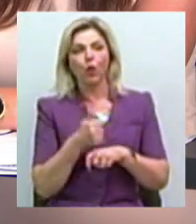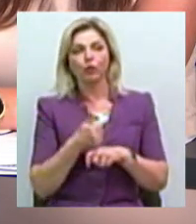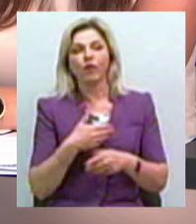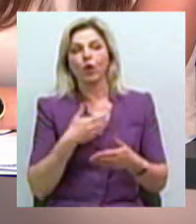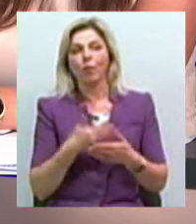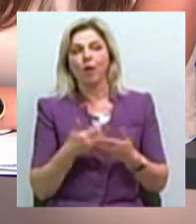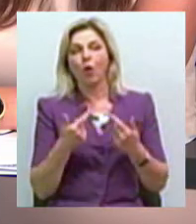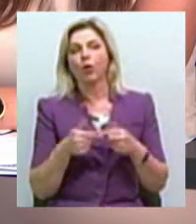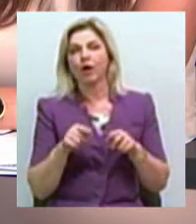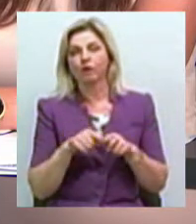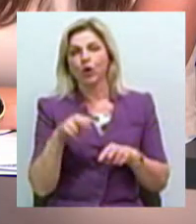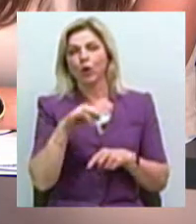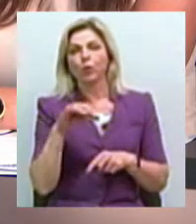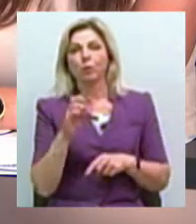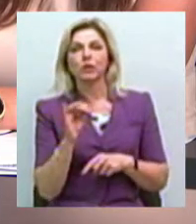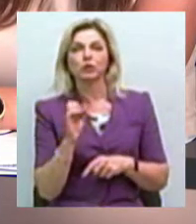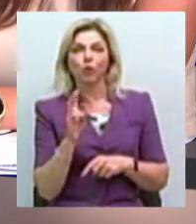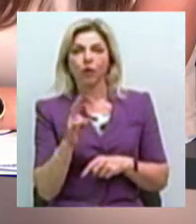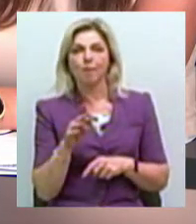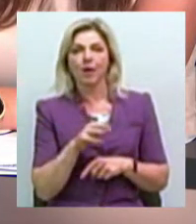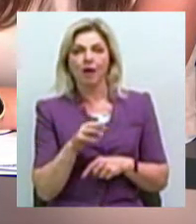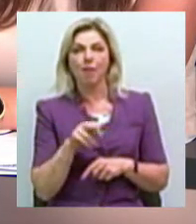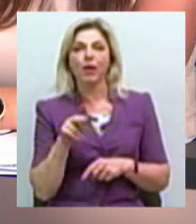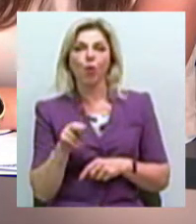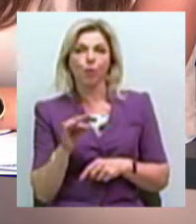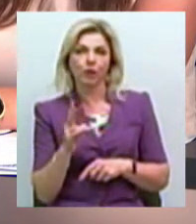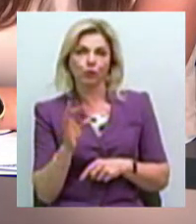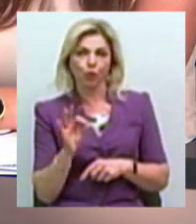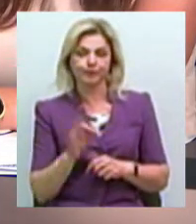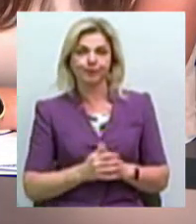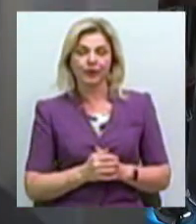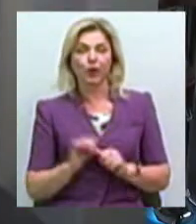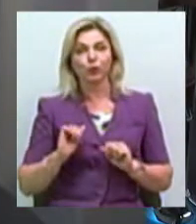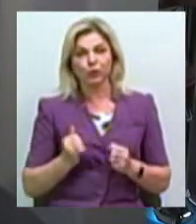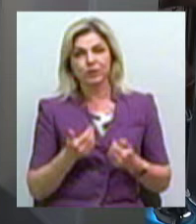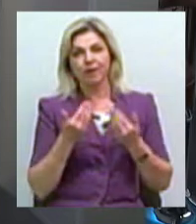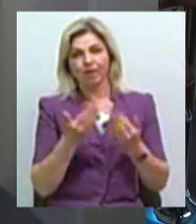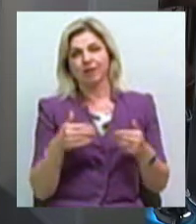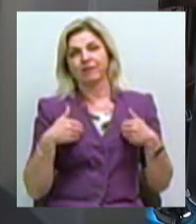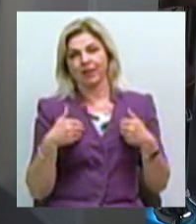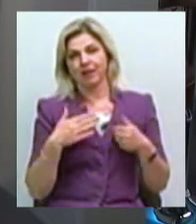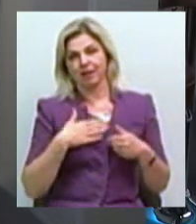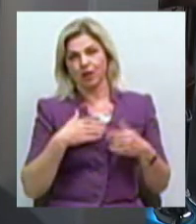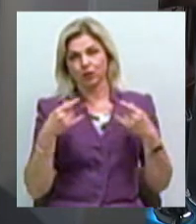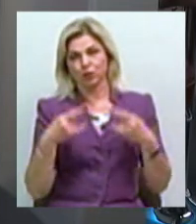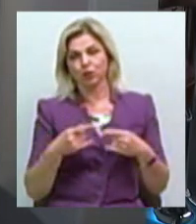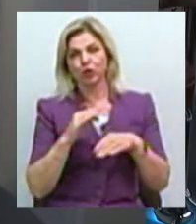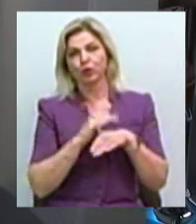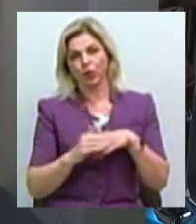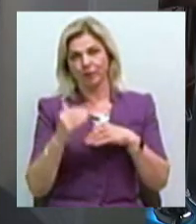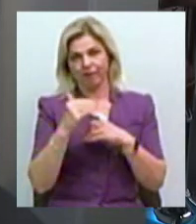громадської організації «Любисток» Маргарита Пархоменко. Друзі, я вас вітаю в нашій студії. Добрий вечір. Добрий